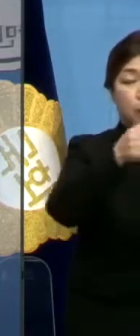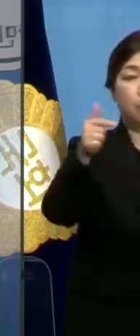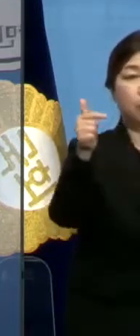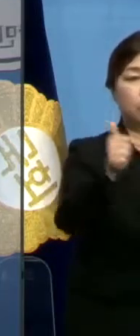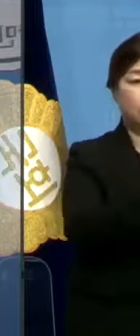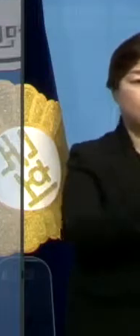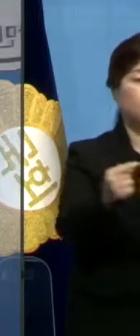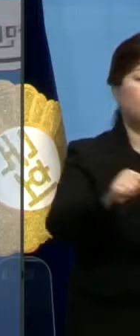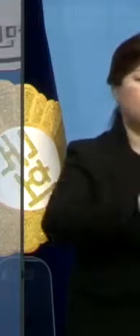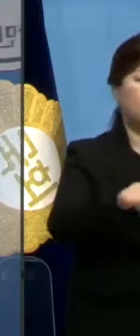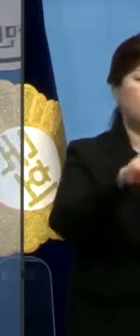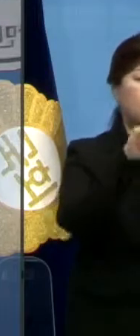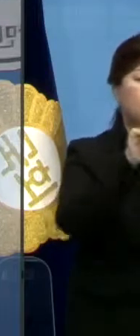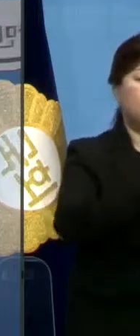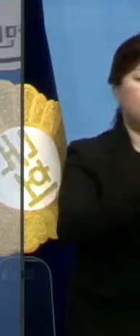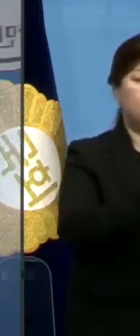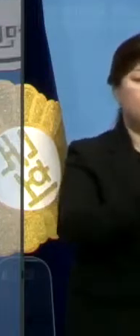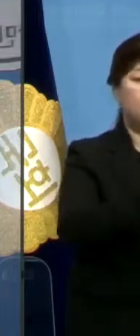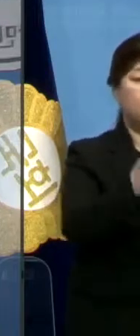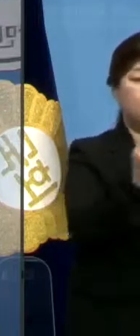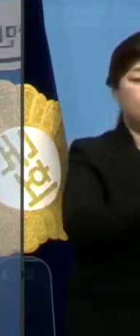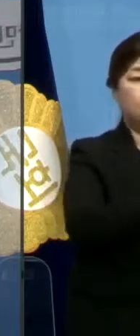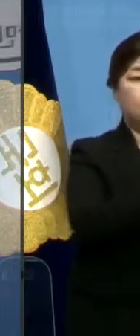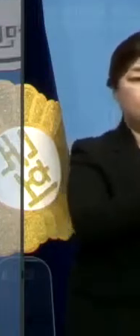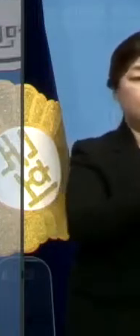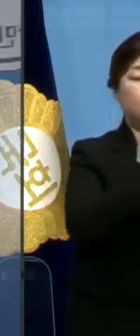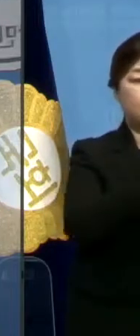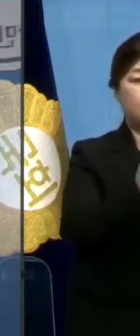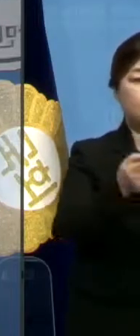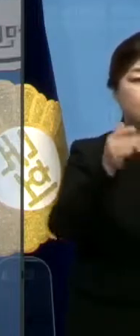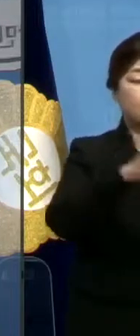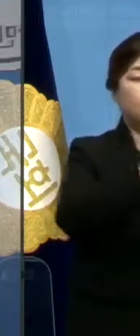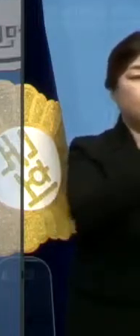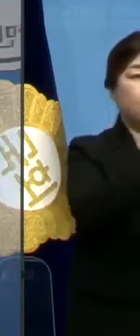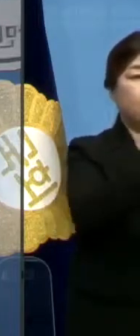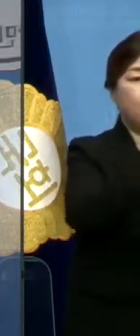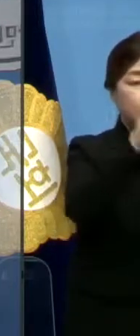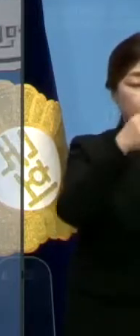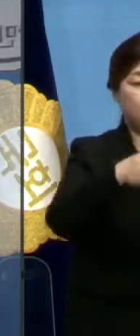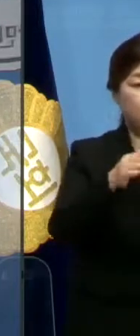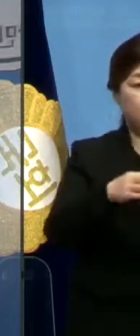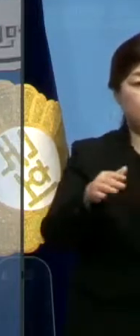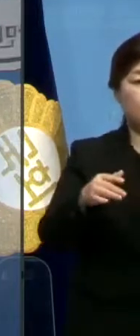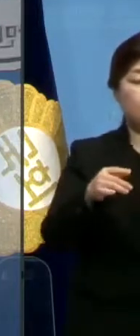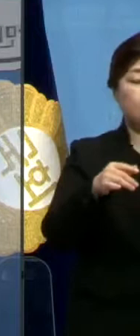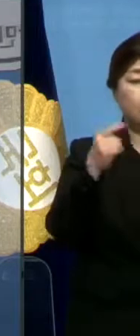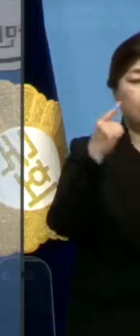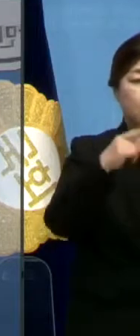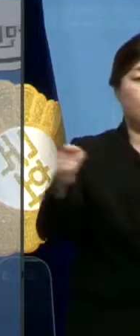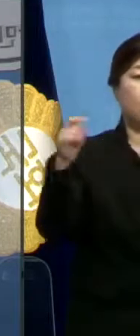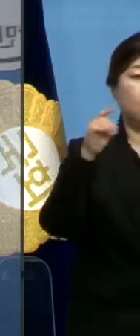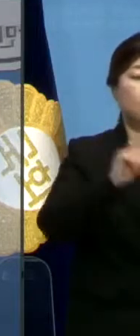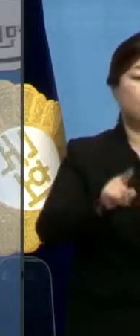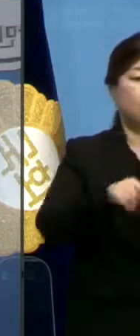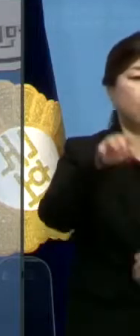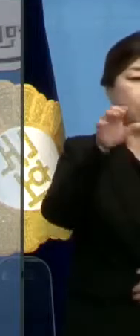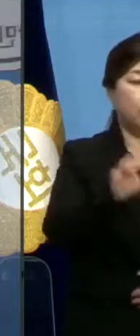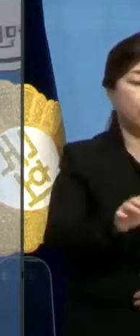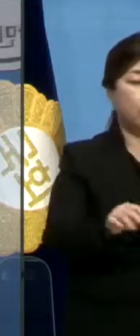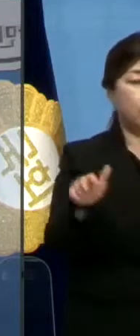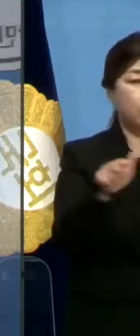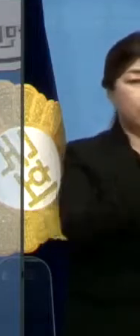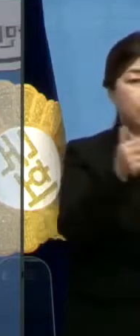대책을 마련하겠다고 하고 있습니다. 정부는 교회, 성당, 사찰 등의 종교시설에